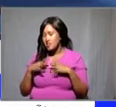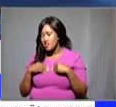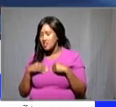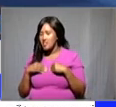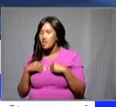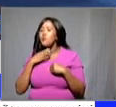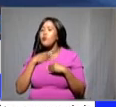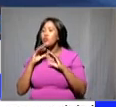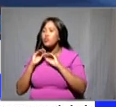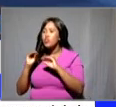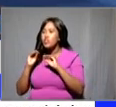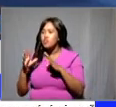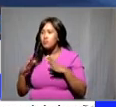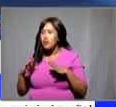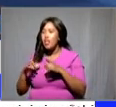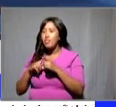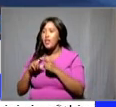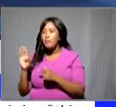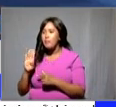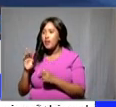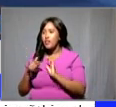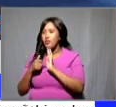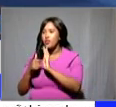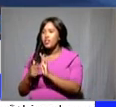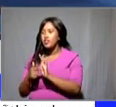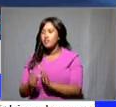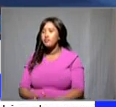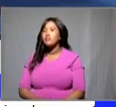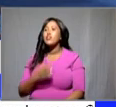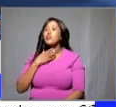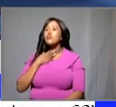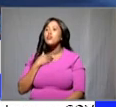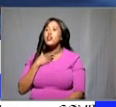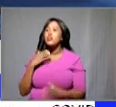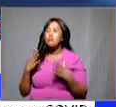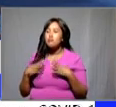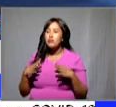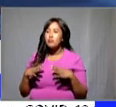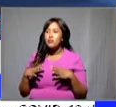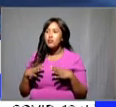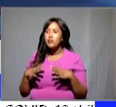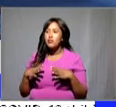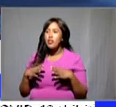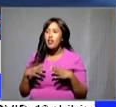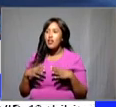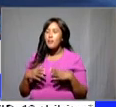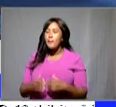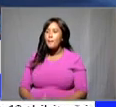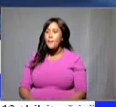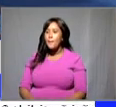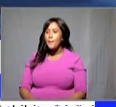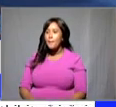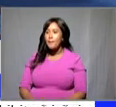adu mamenye ni agutuonia turenda adu mamenye nigetha wethamba ukamenye wekatia